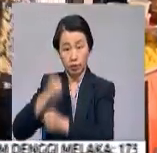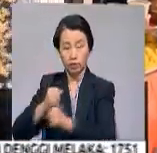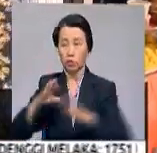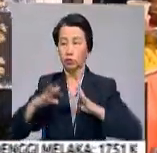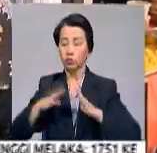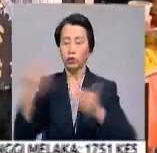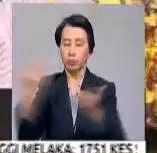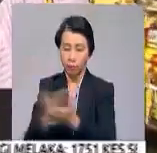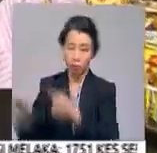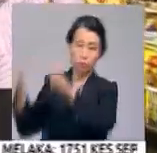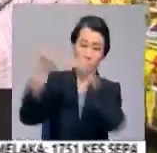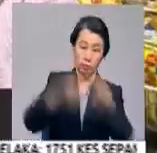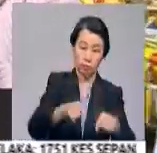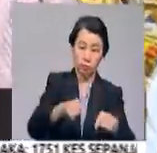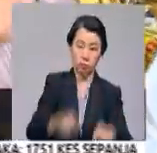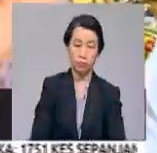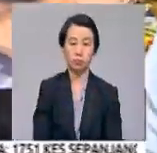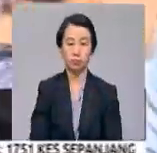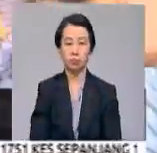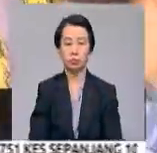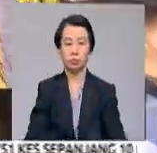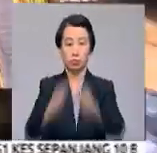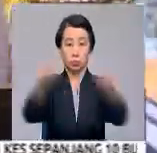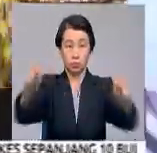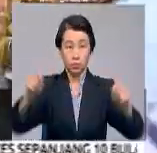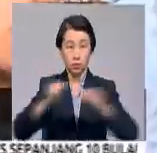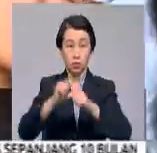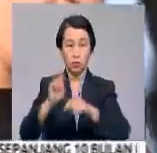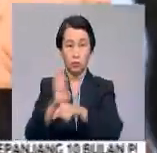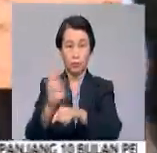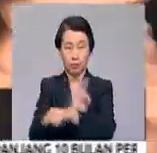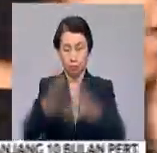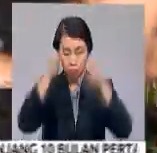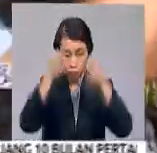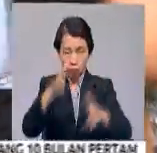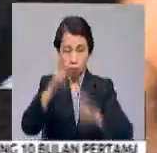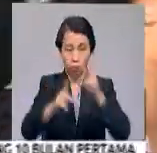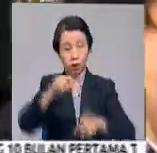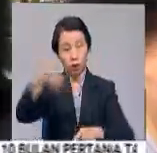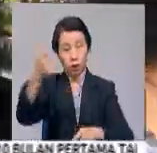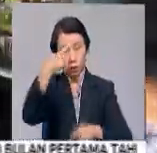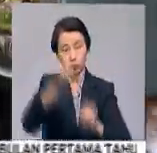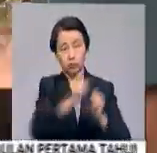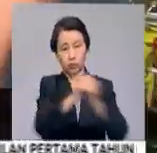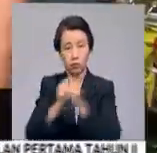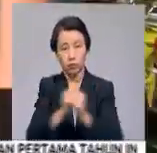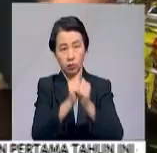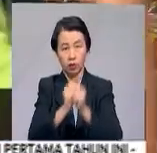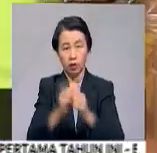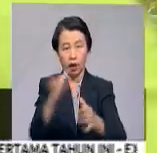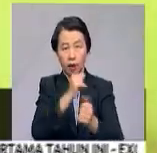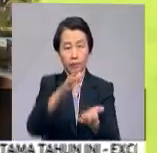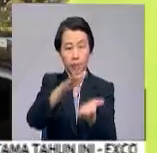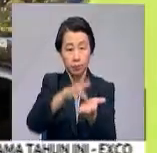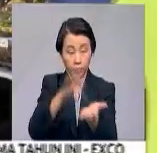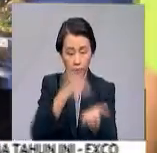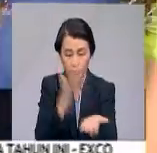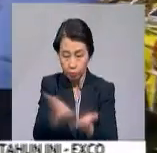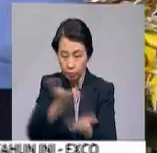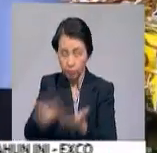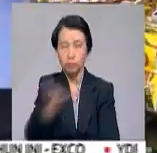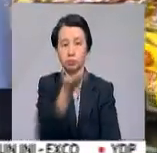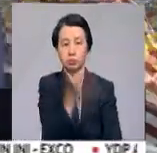cuti baru datang. Lokasi ini juga menjadi tumpuan kaum lain untuk sama-sama mengambil kesempatan membeli